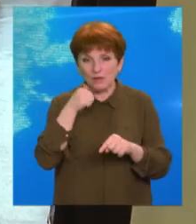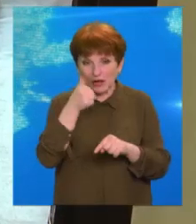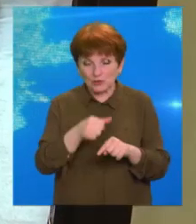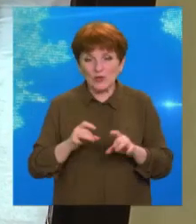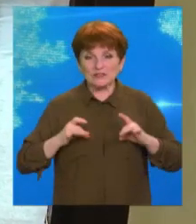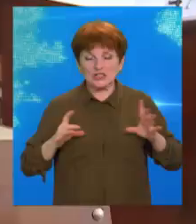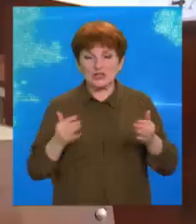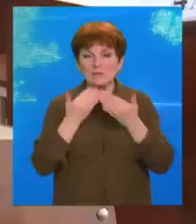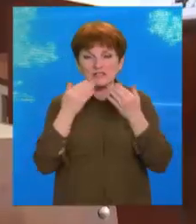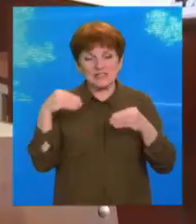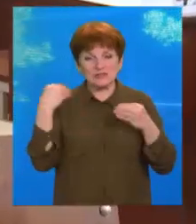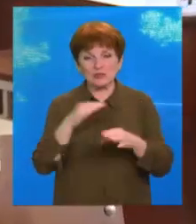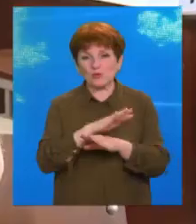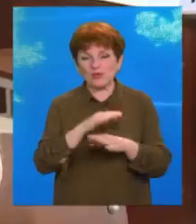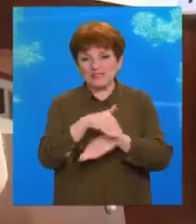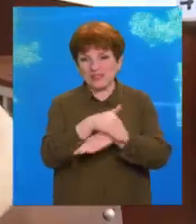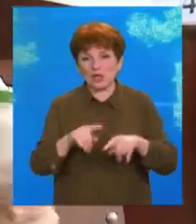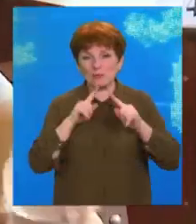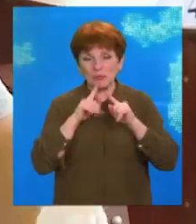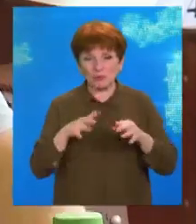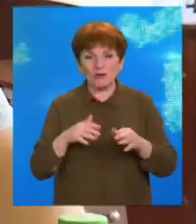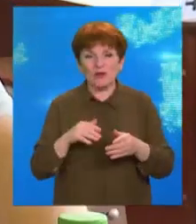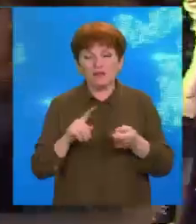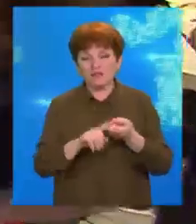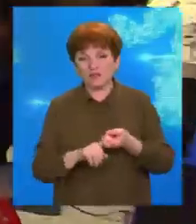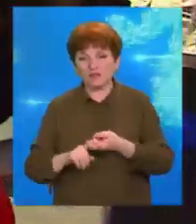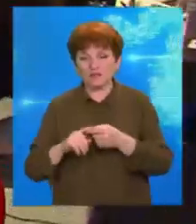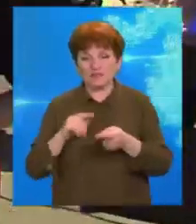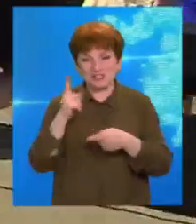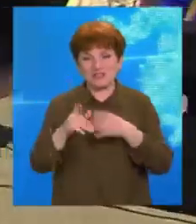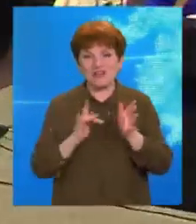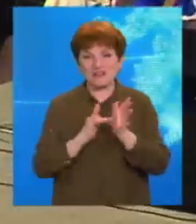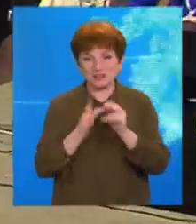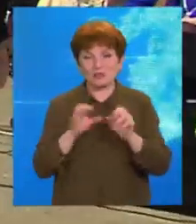торжественных последних звонков с линейками не будет, мероприятия пройдут онлайн. Организовать праздничный